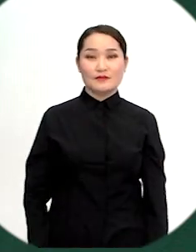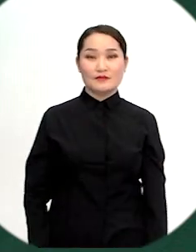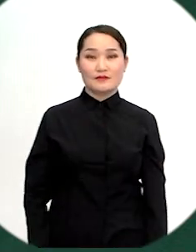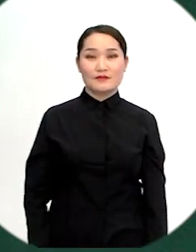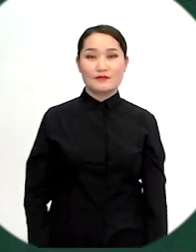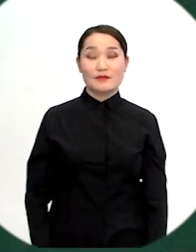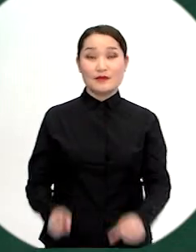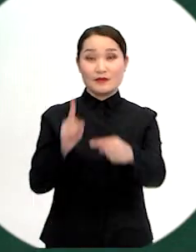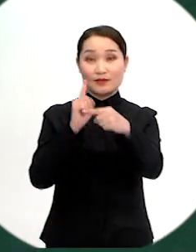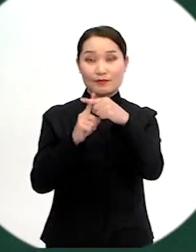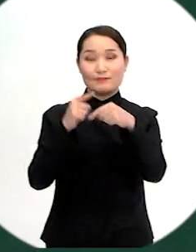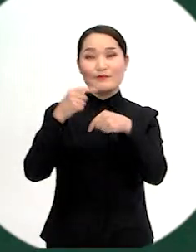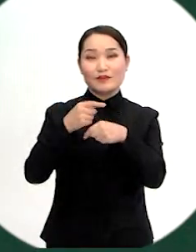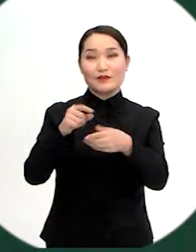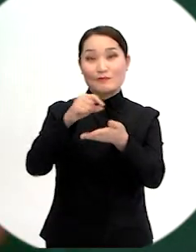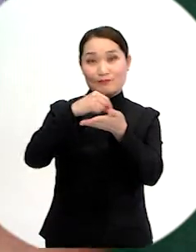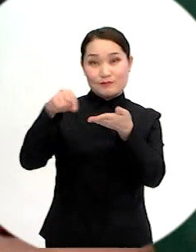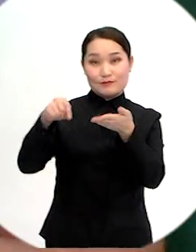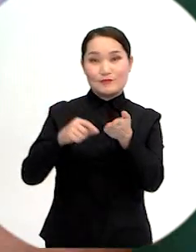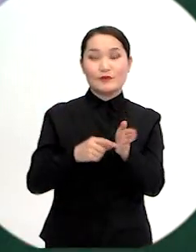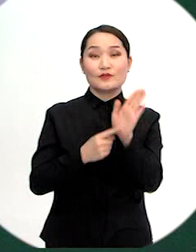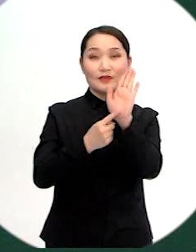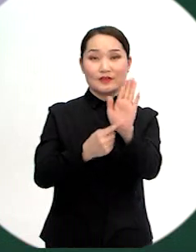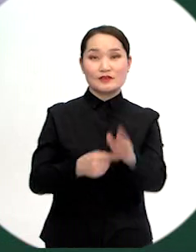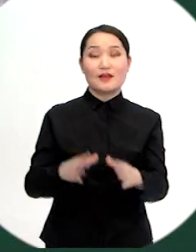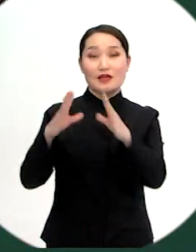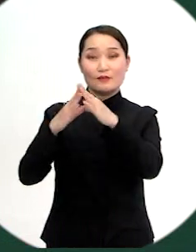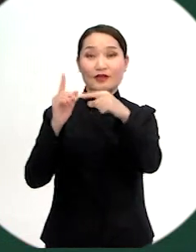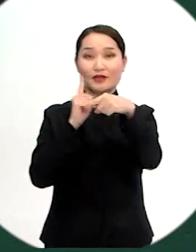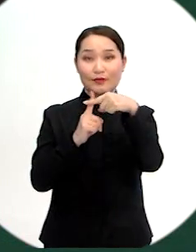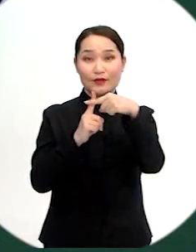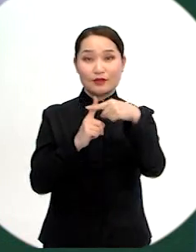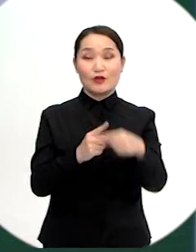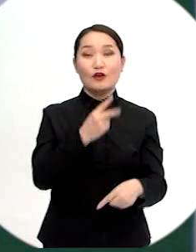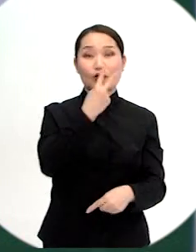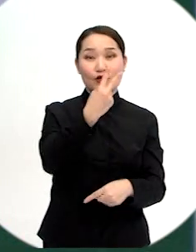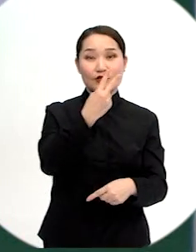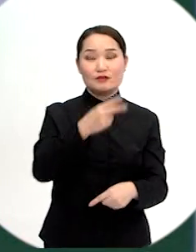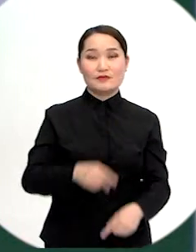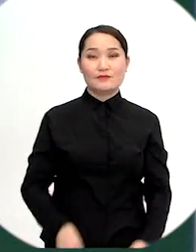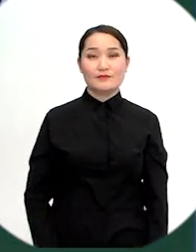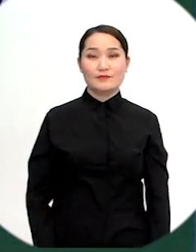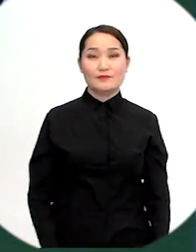одоо нэмэгдүгүүний нийлбэрээр задлж үзье. 10 дээр нэмэх нь 2.